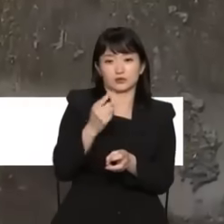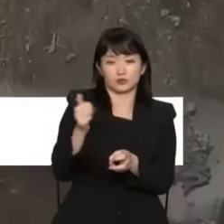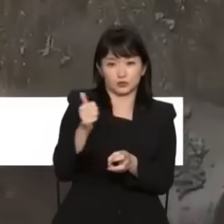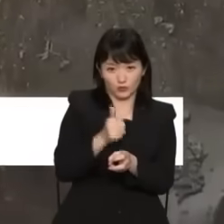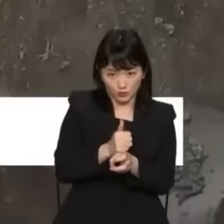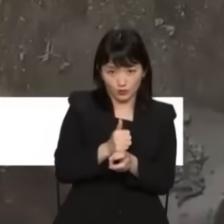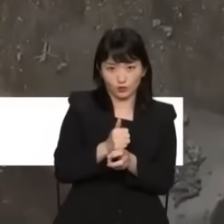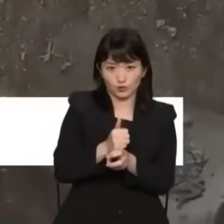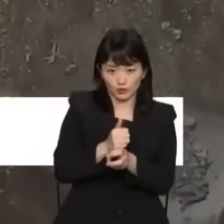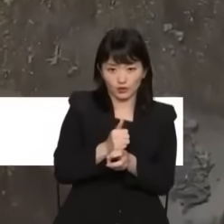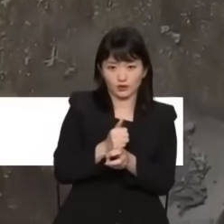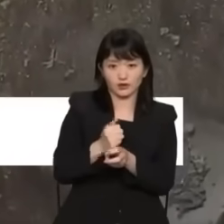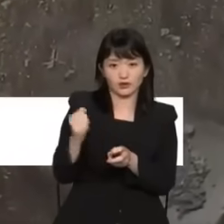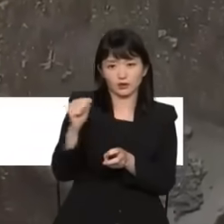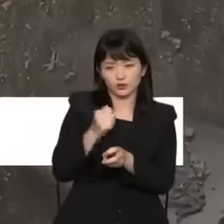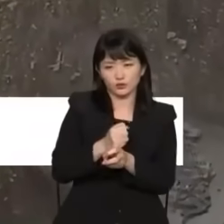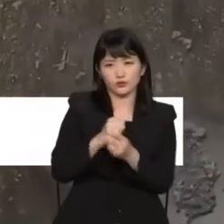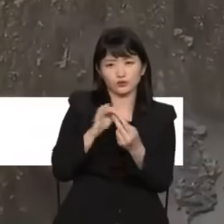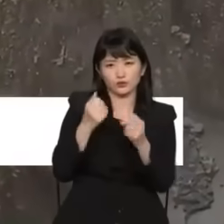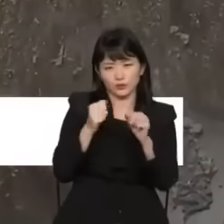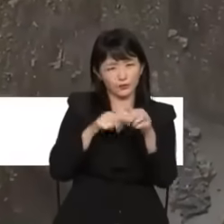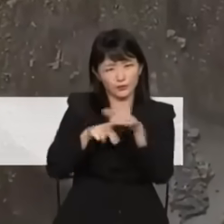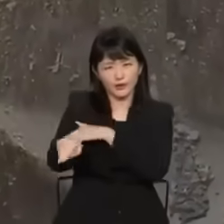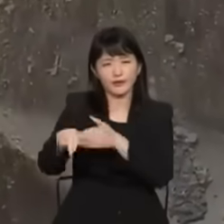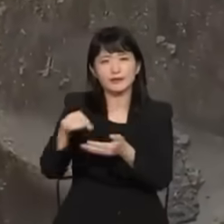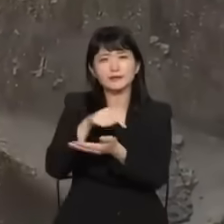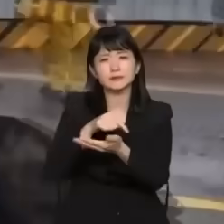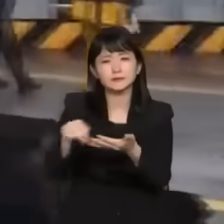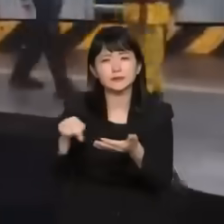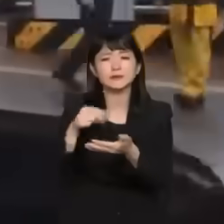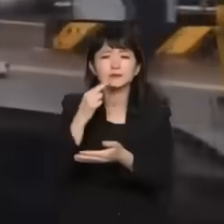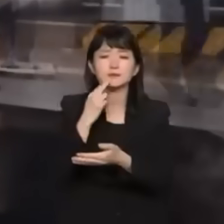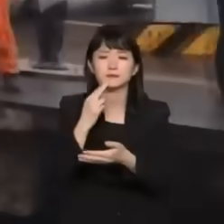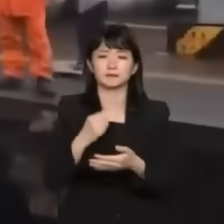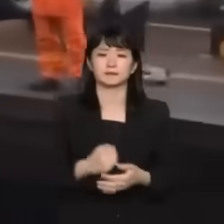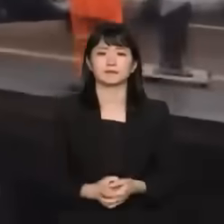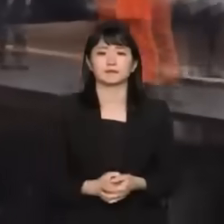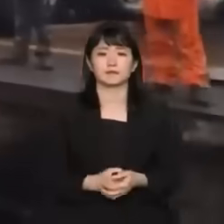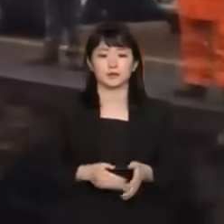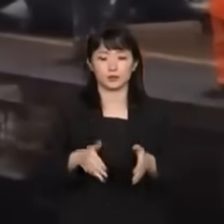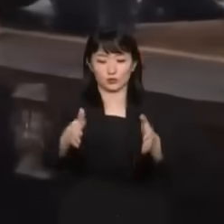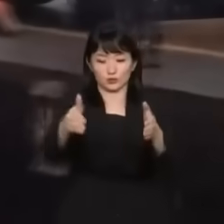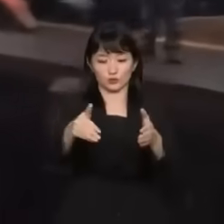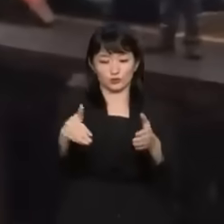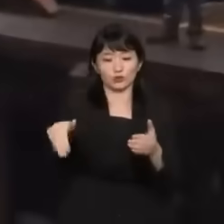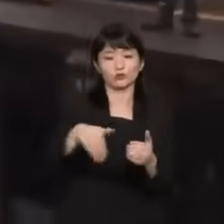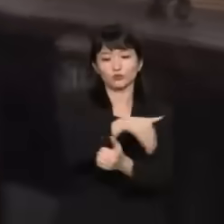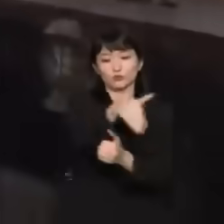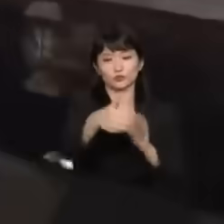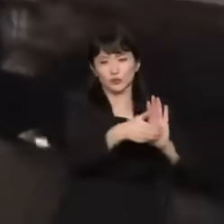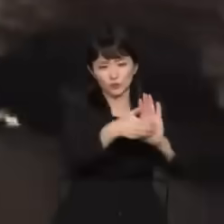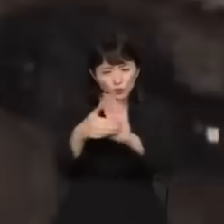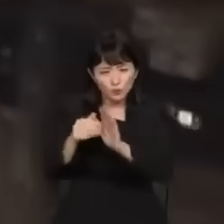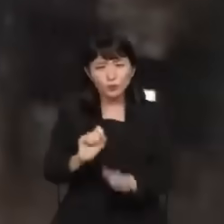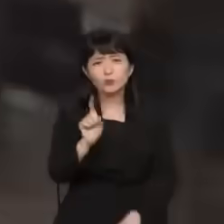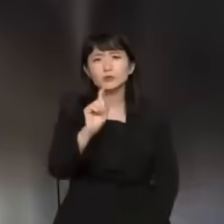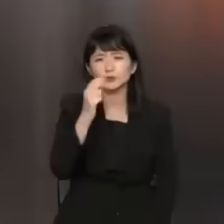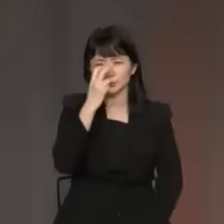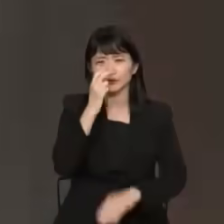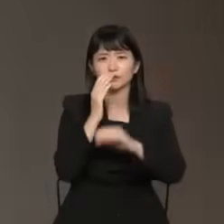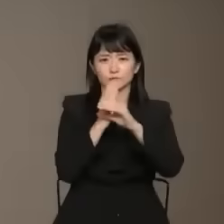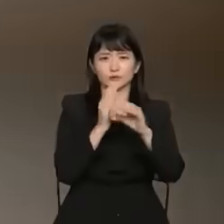모두 탈출해 인명피해는 없었습니다. 소방과 경찰은 무너진 도로 주변을 통제하고 정확한 사고 원인을 파악